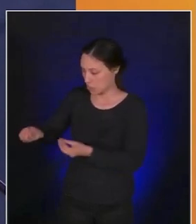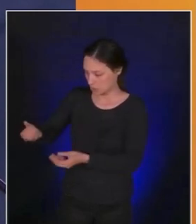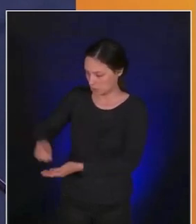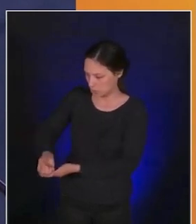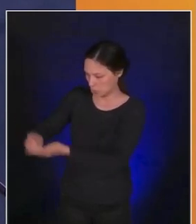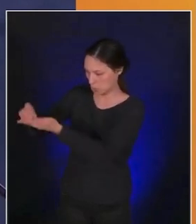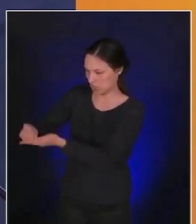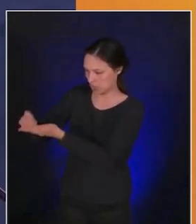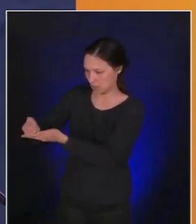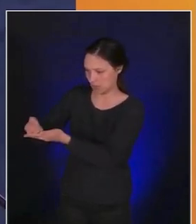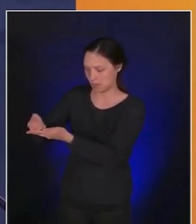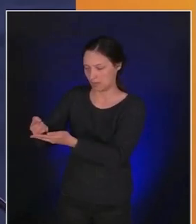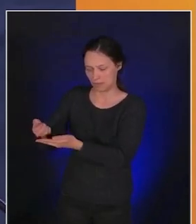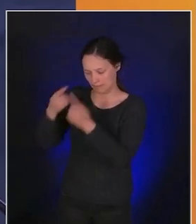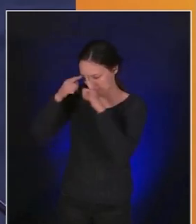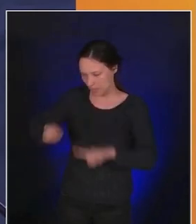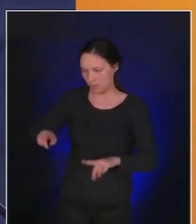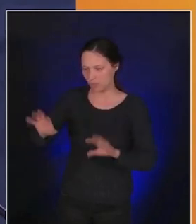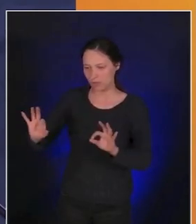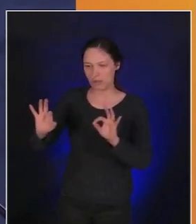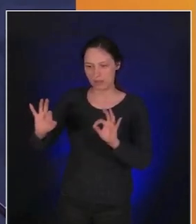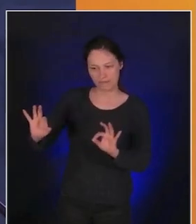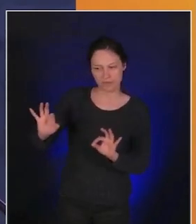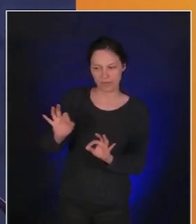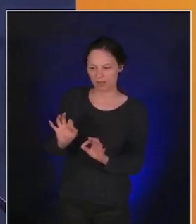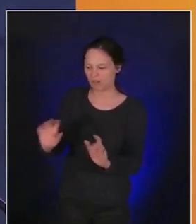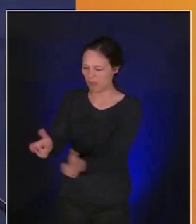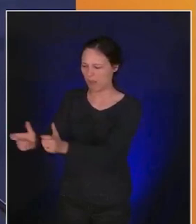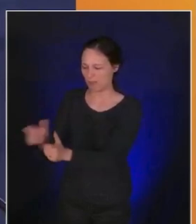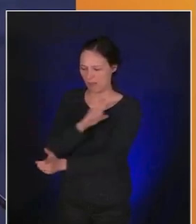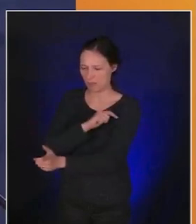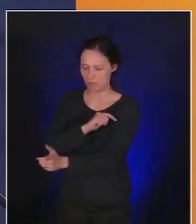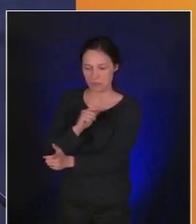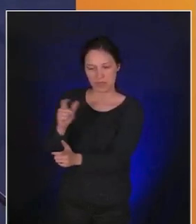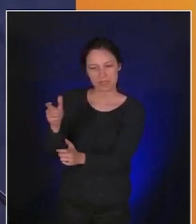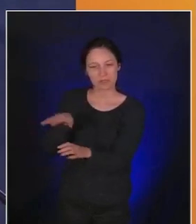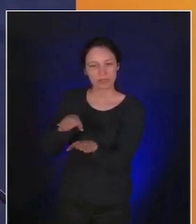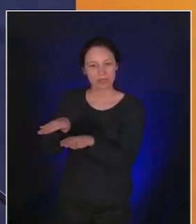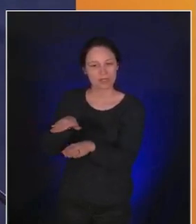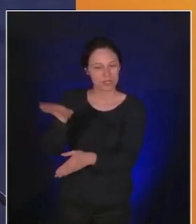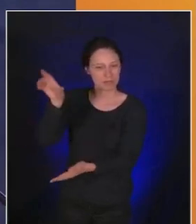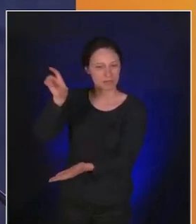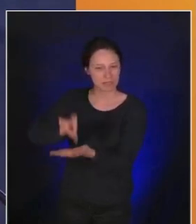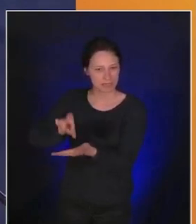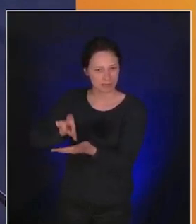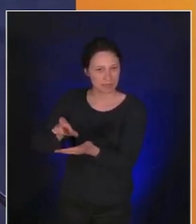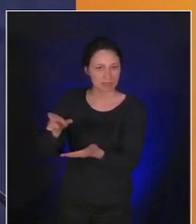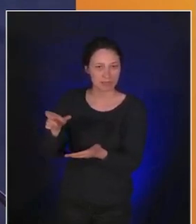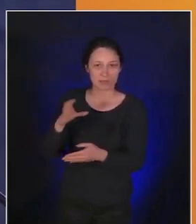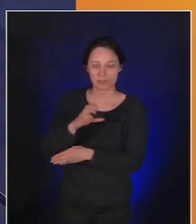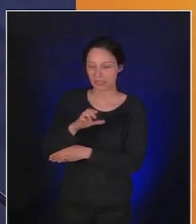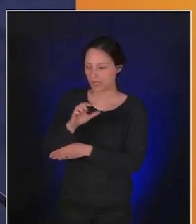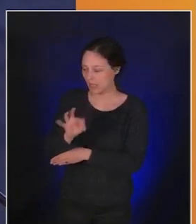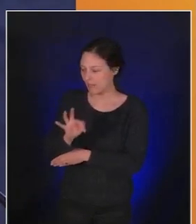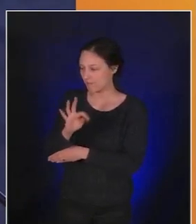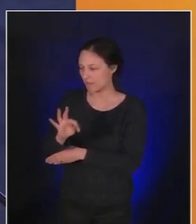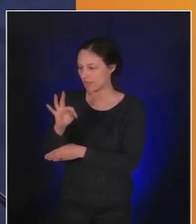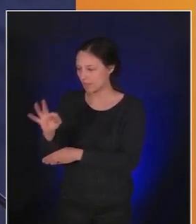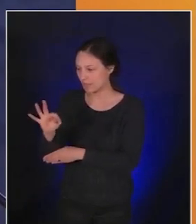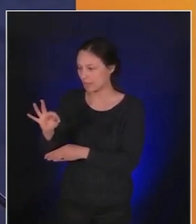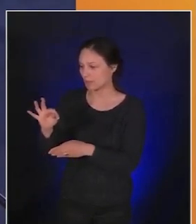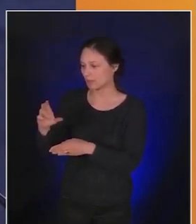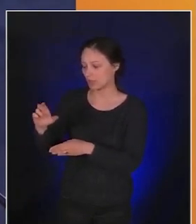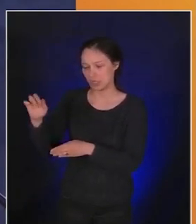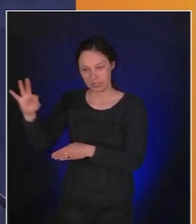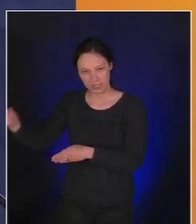répression brutale par le régime islamique. La CGT, Solidaires, FSU, CFTT et l'UNSA en France,